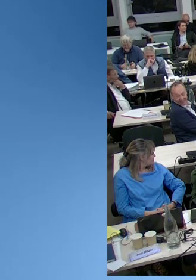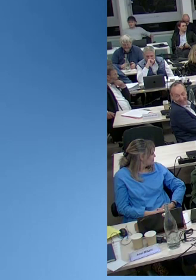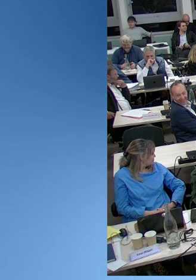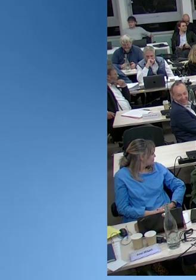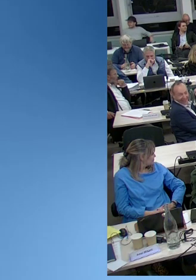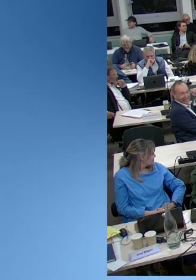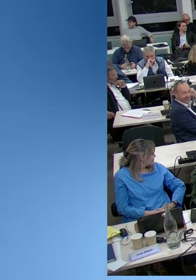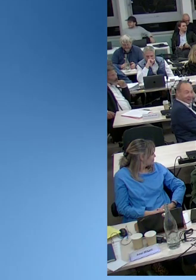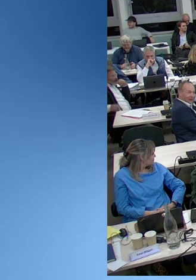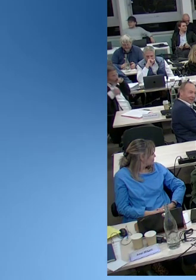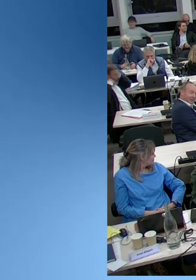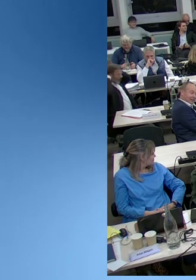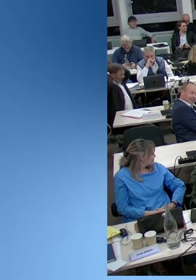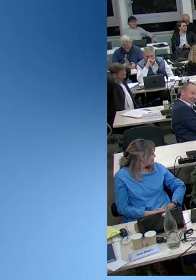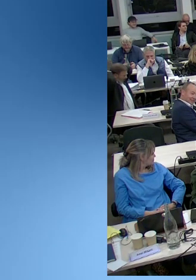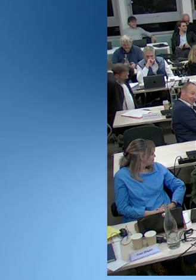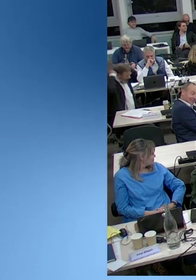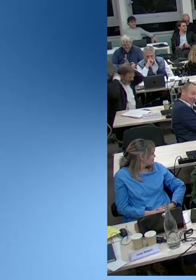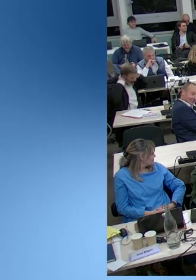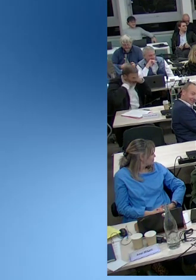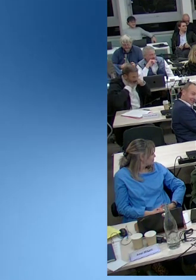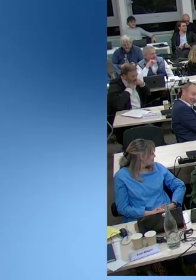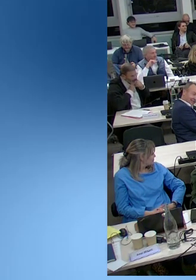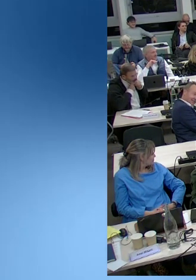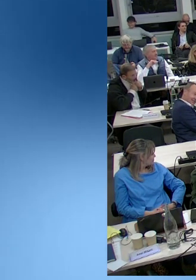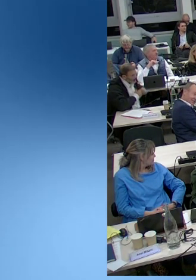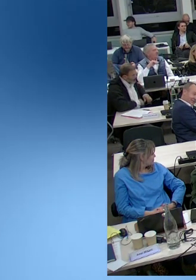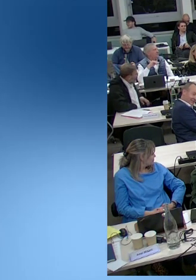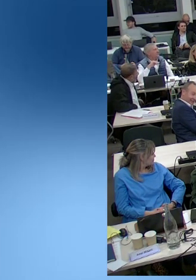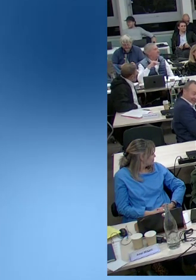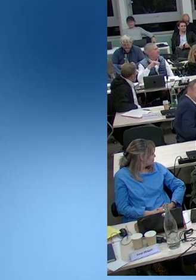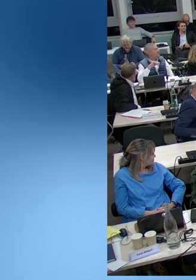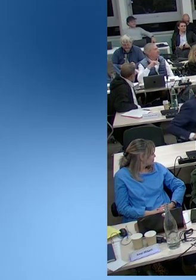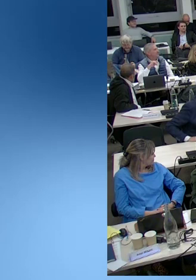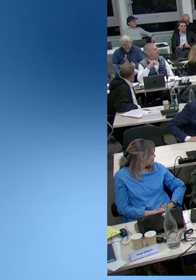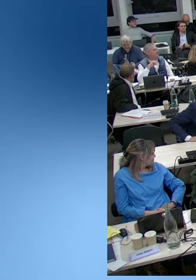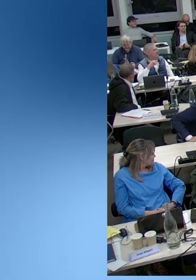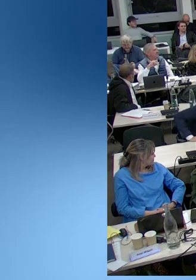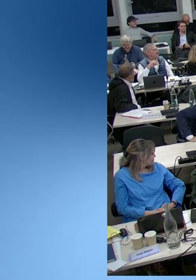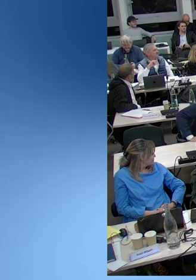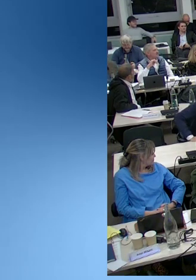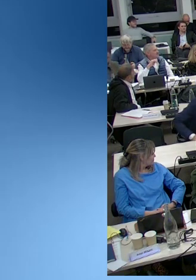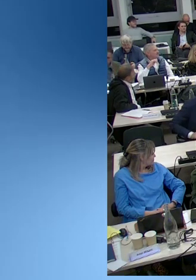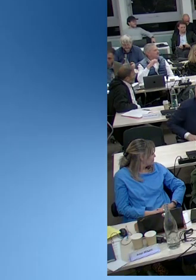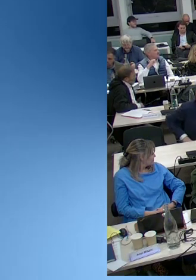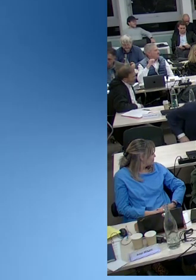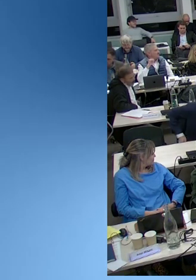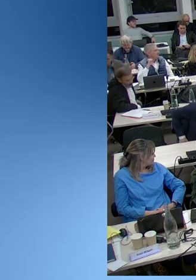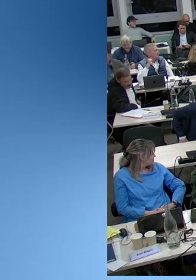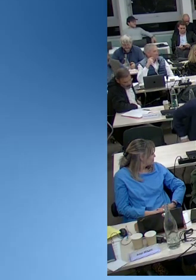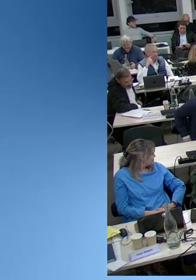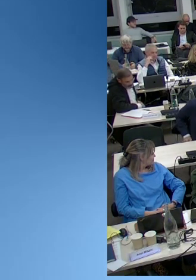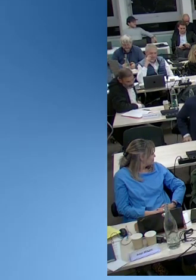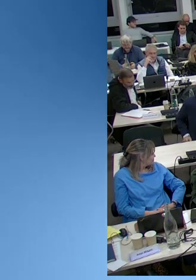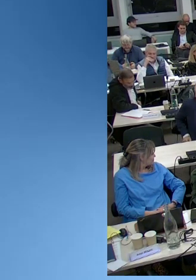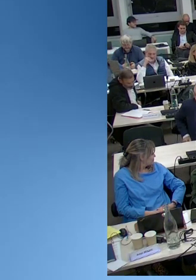sur l'éducation populaire parce que de toute façon je n'y connais rien et on n pas la même définition des choses je pense juste